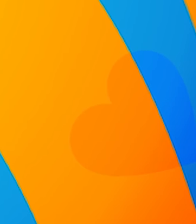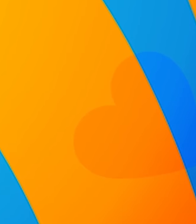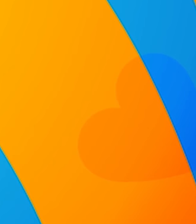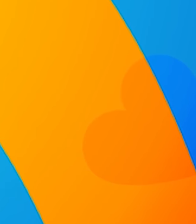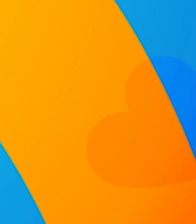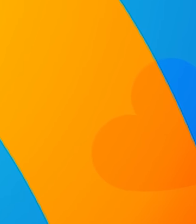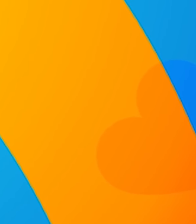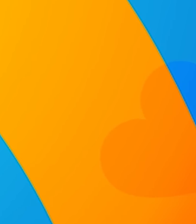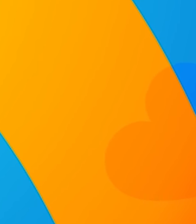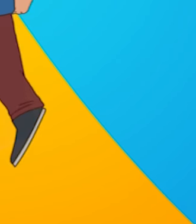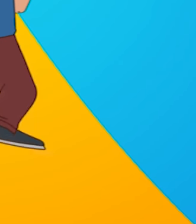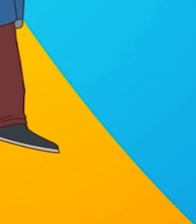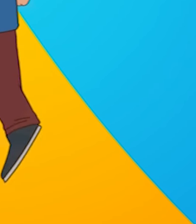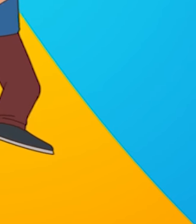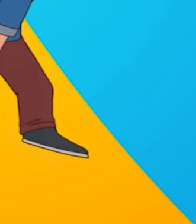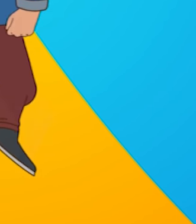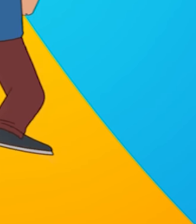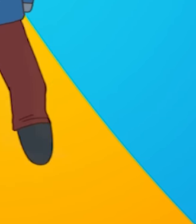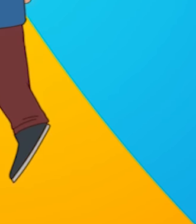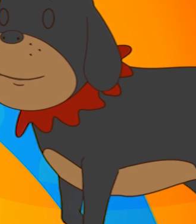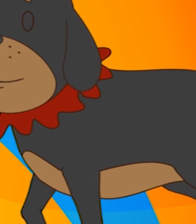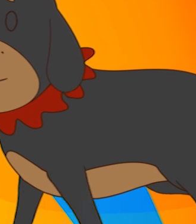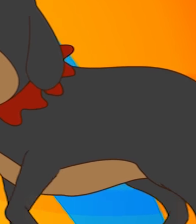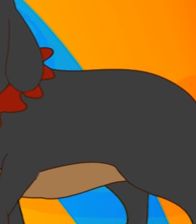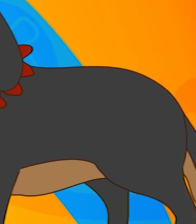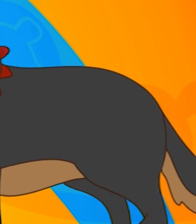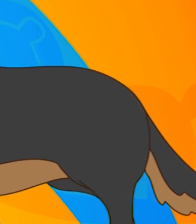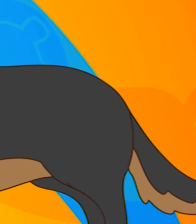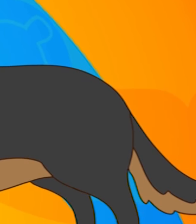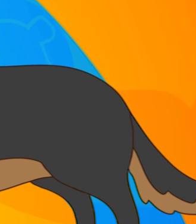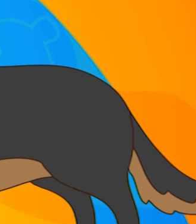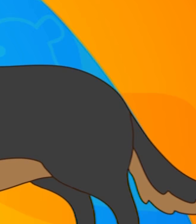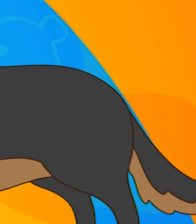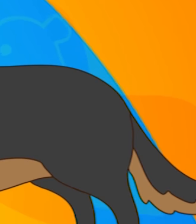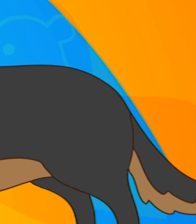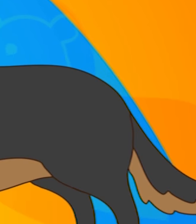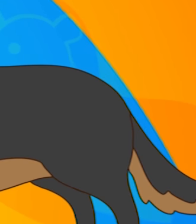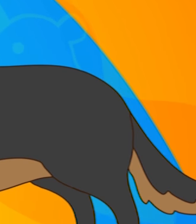дүүрүүд байна хамтаа тоглох хөөрхөн хүүхдүүд